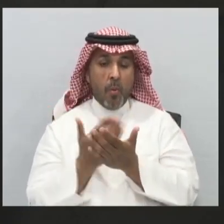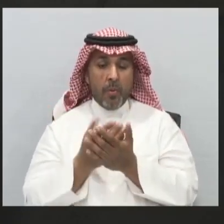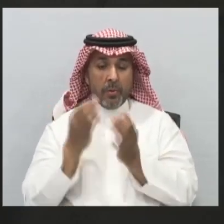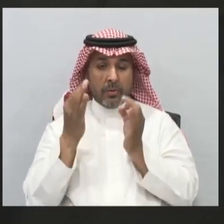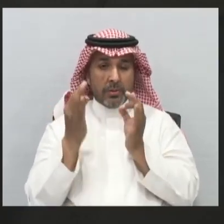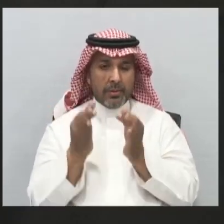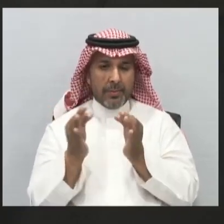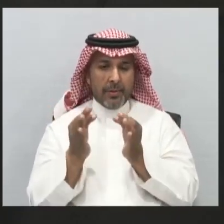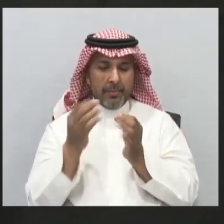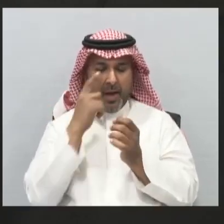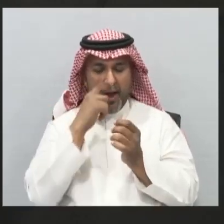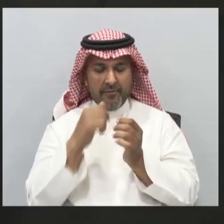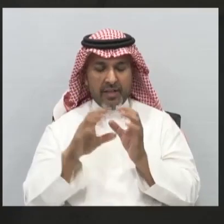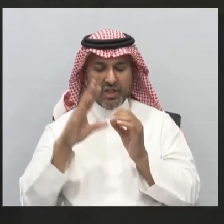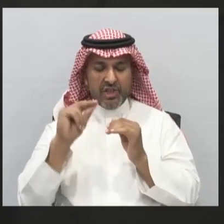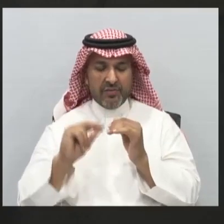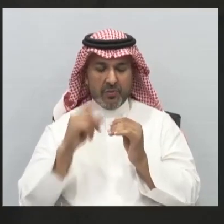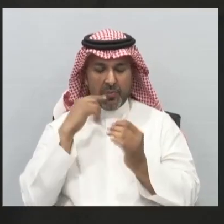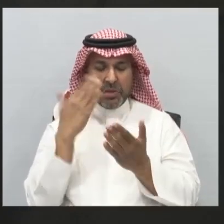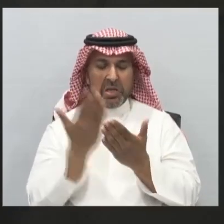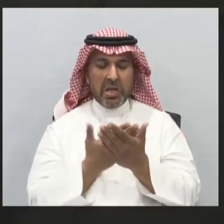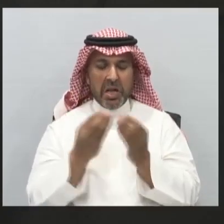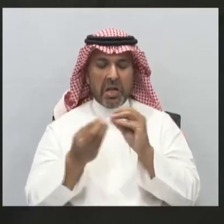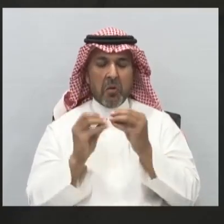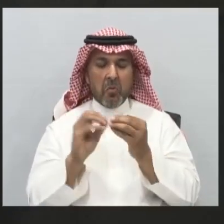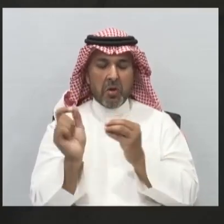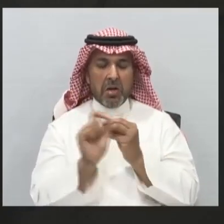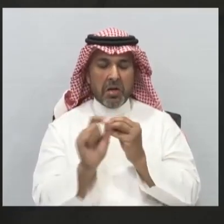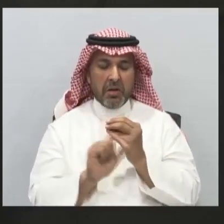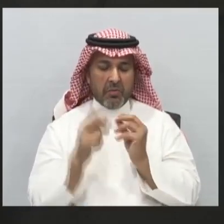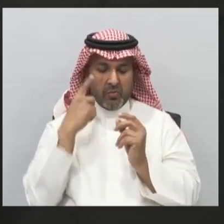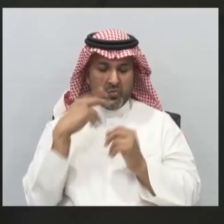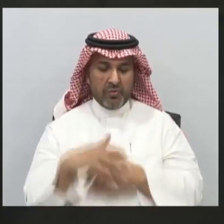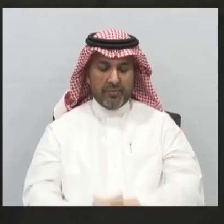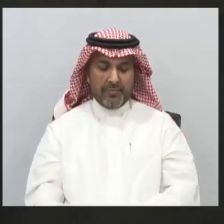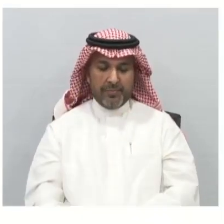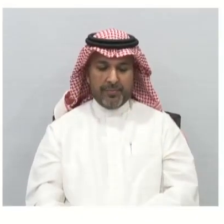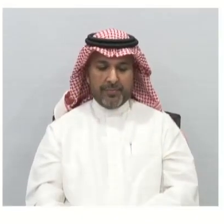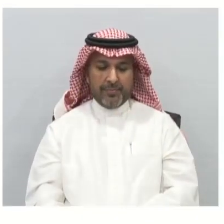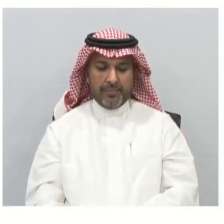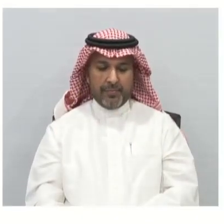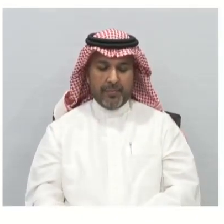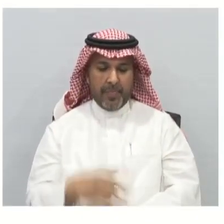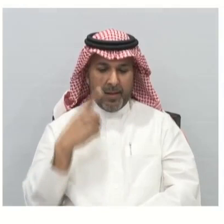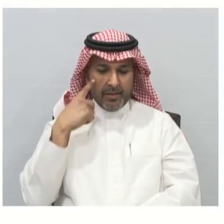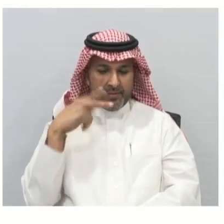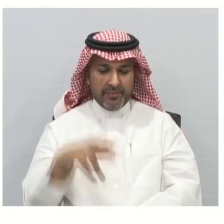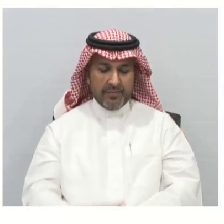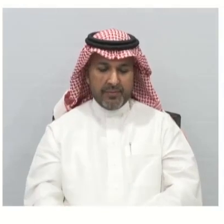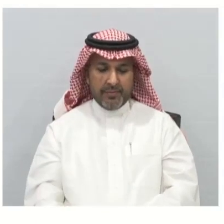الاشكال المتماثله ابدا بالتلوين بعد كذا تستطيع المقارنه ما بين الاشكال